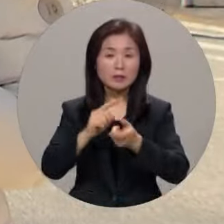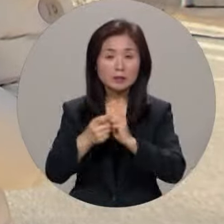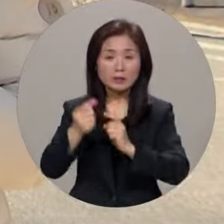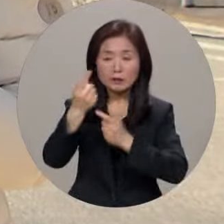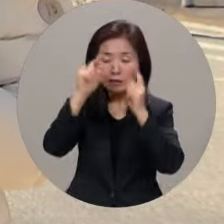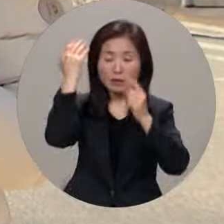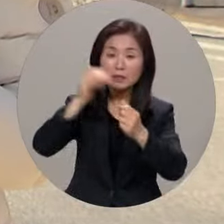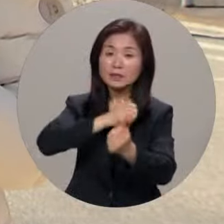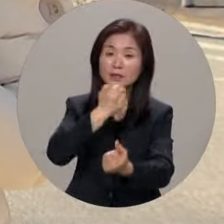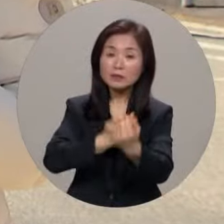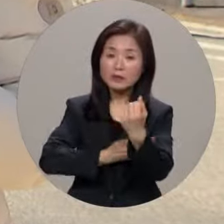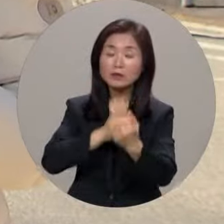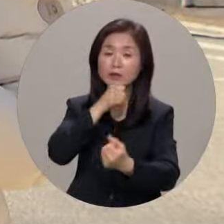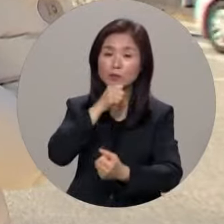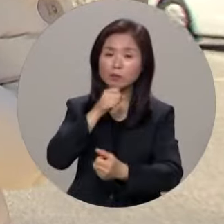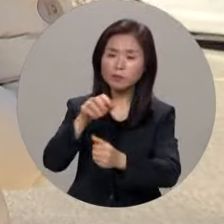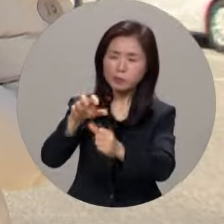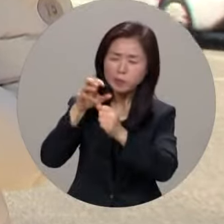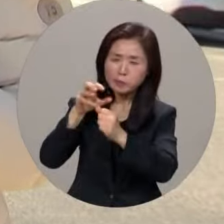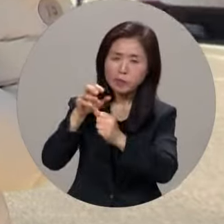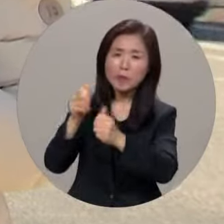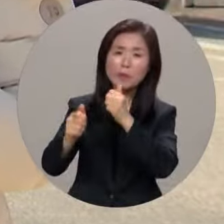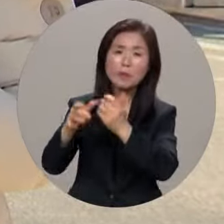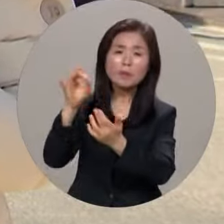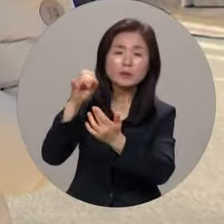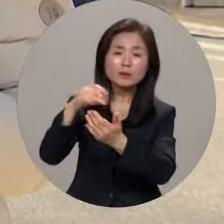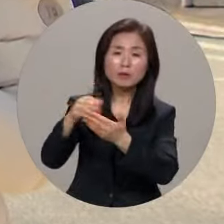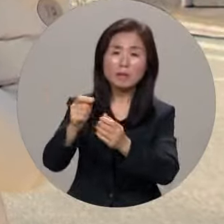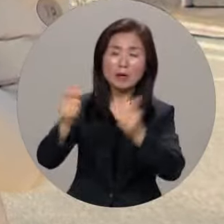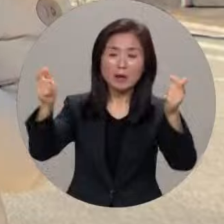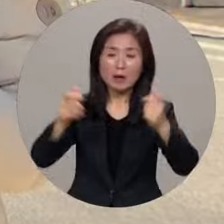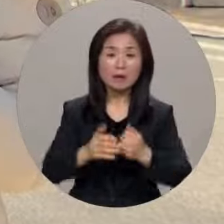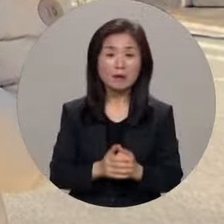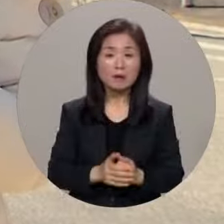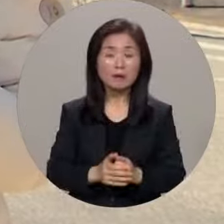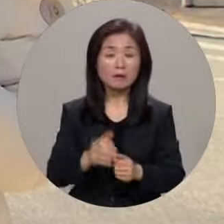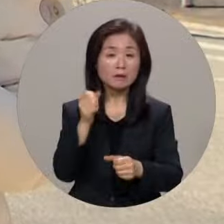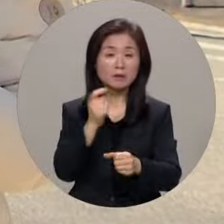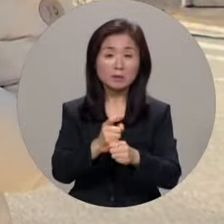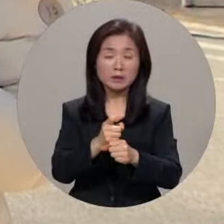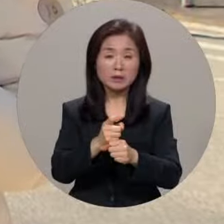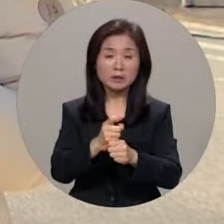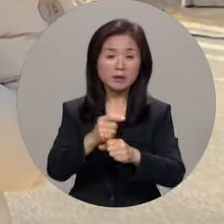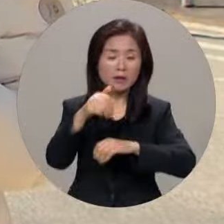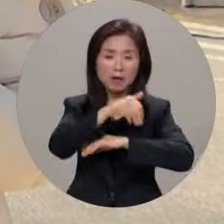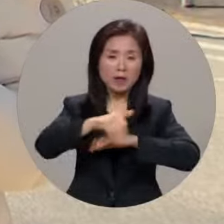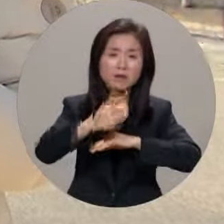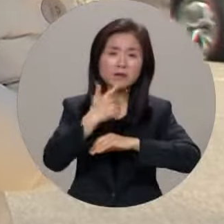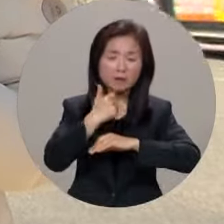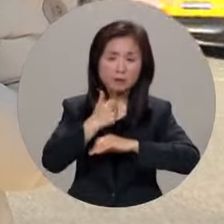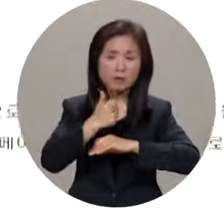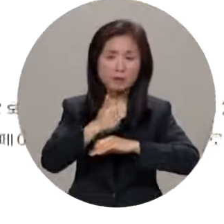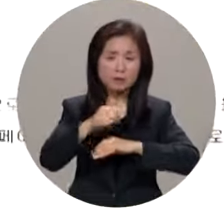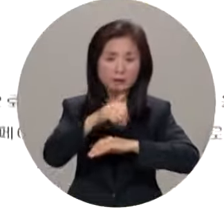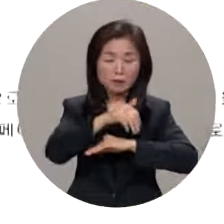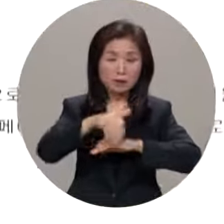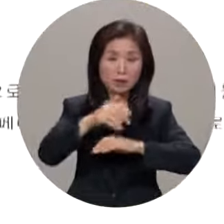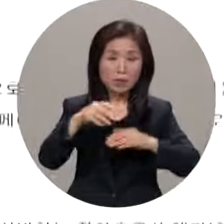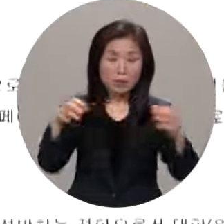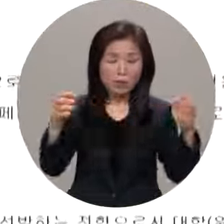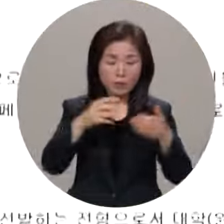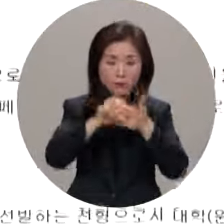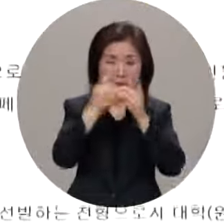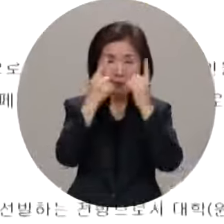공지했던 모집인원을 모집 중에 임의로 변경하는 건 대입 전형 계획을 엄연히 위반한 행위입니다